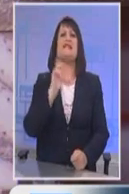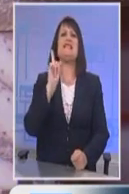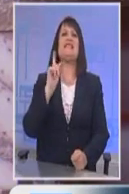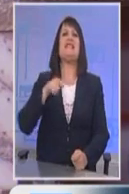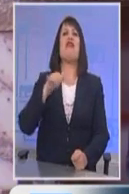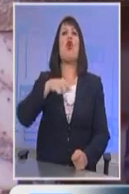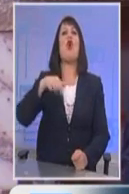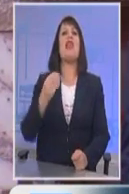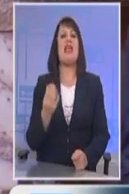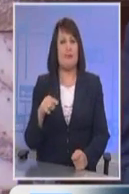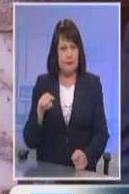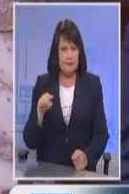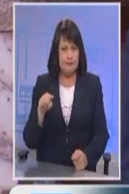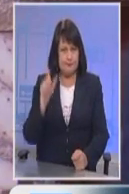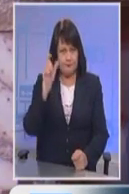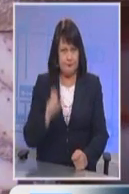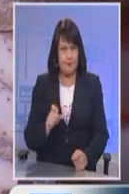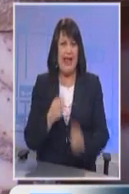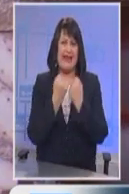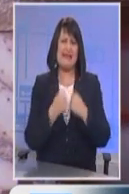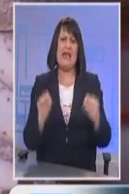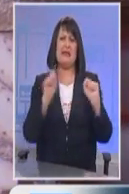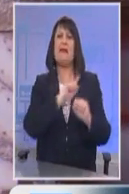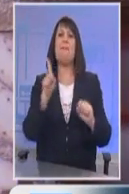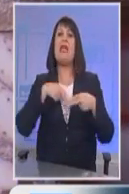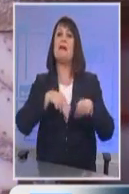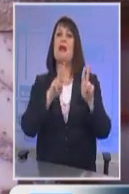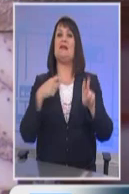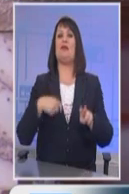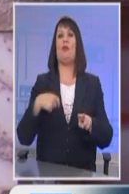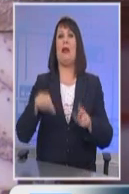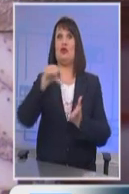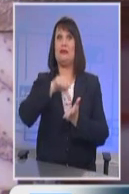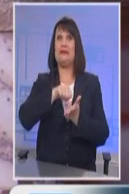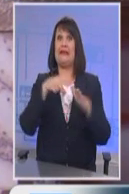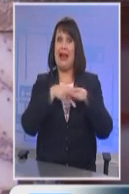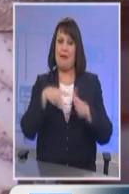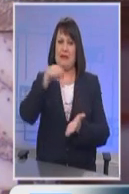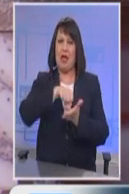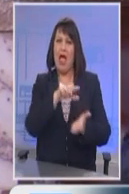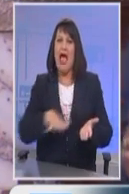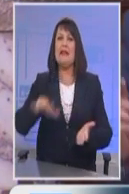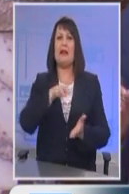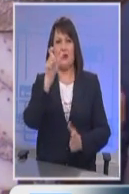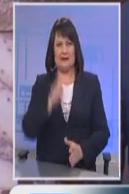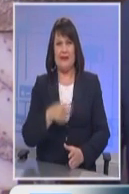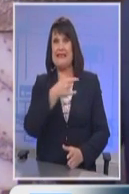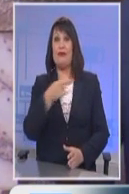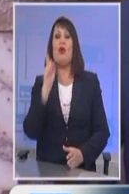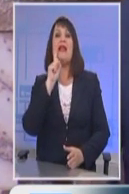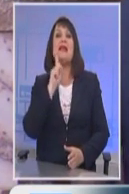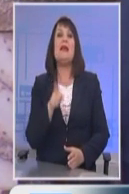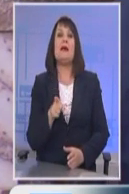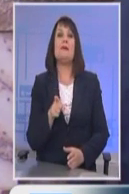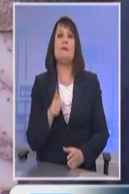διατέλεσε ανεξάρτητο μη εκτελεστικό μέλος του Διοικητικού Συμβούλου της Τράπεζας Αττικής ως ένας εκ